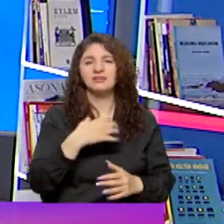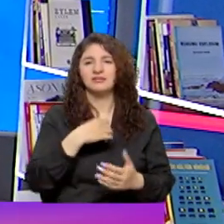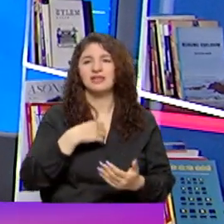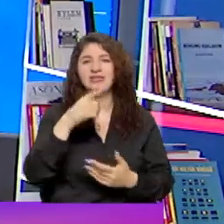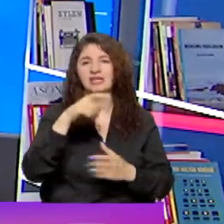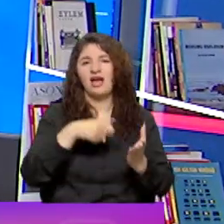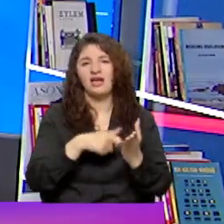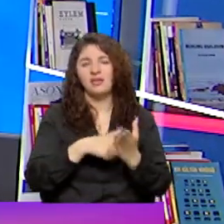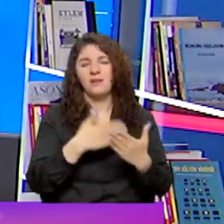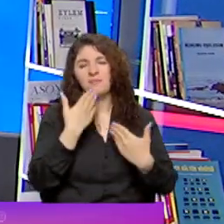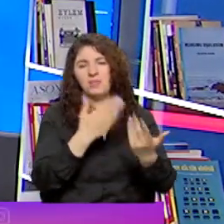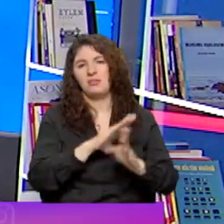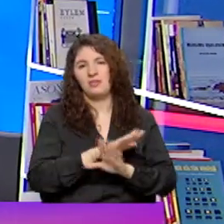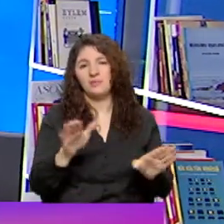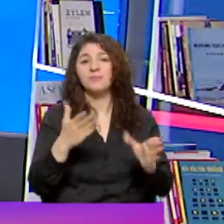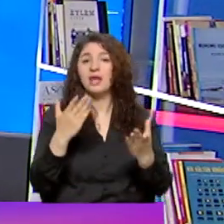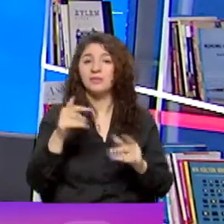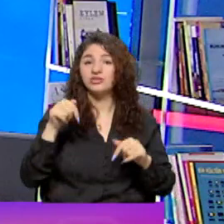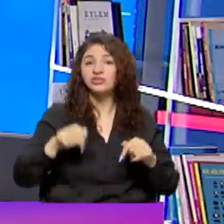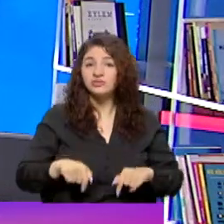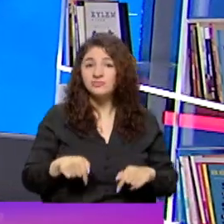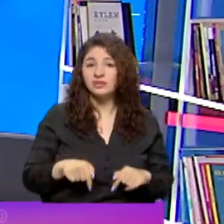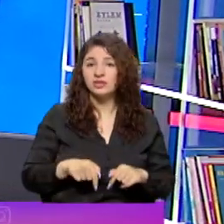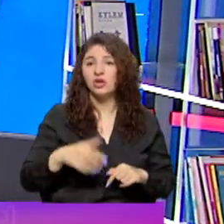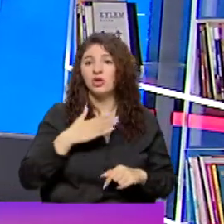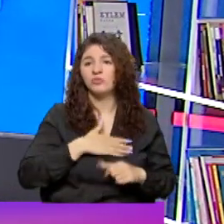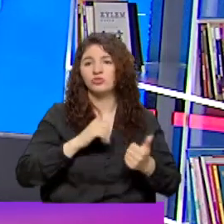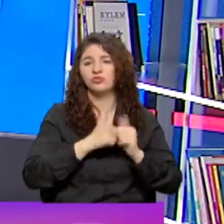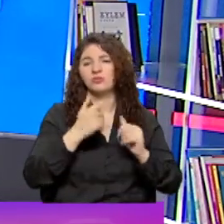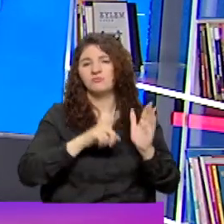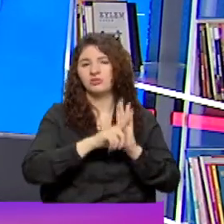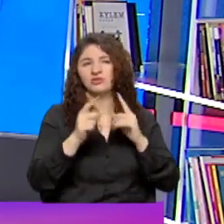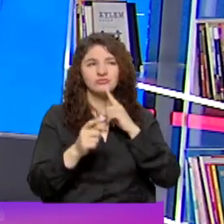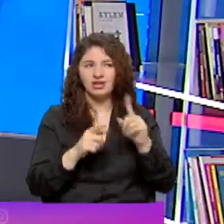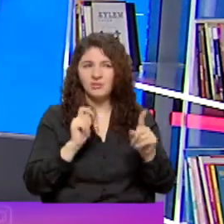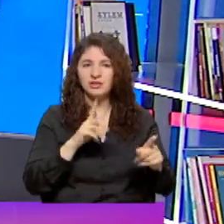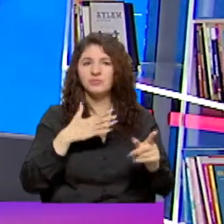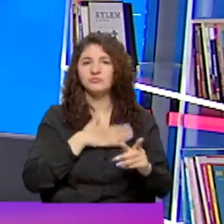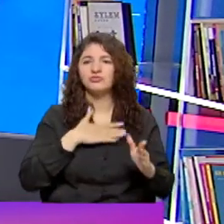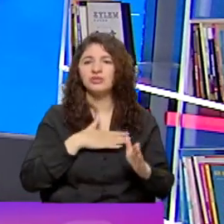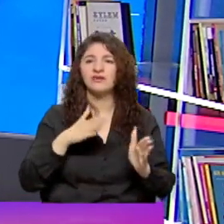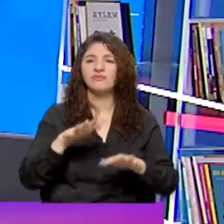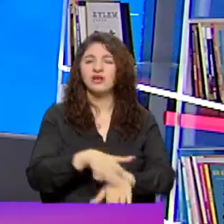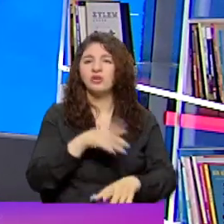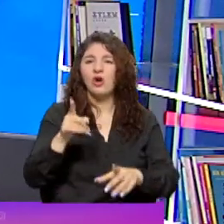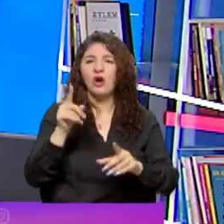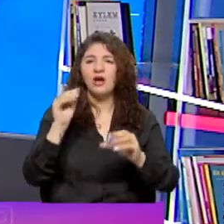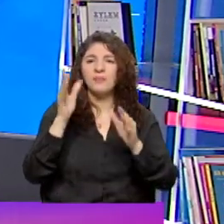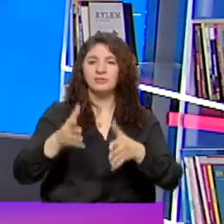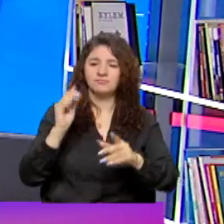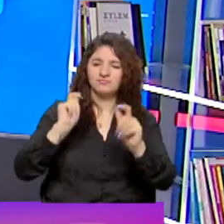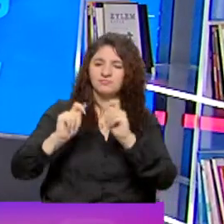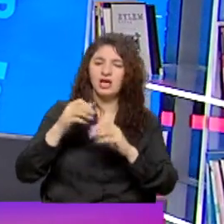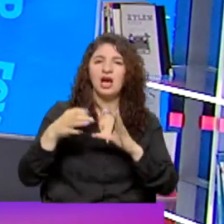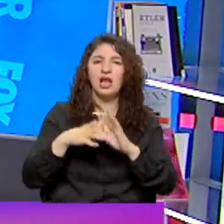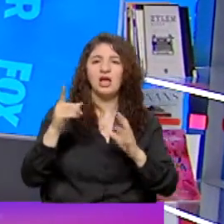kendisine Sizler adına ilettim Efendi ama şimdi Bursaspor'a başarılar dilerken Bursa valisinin o restorasyonla ilgili